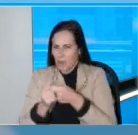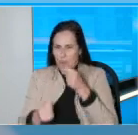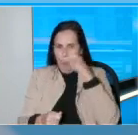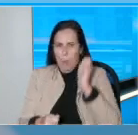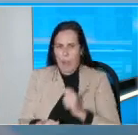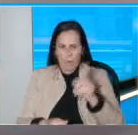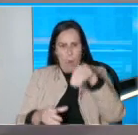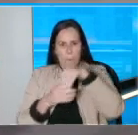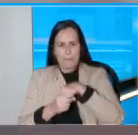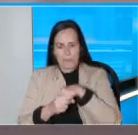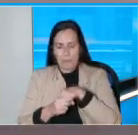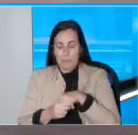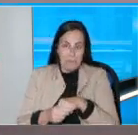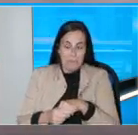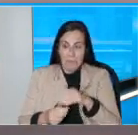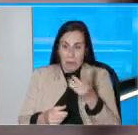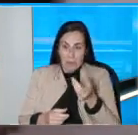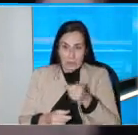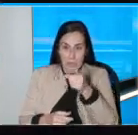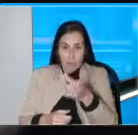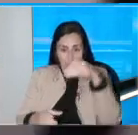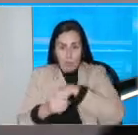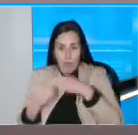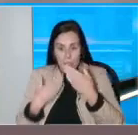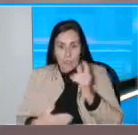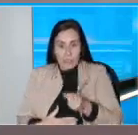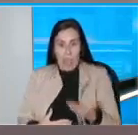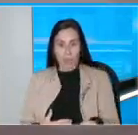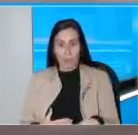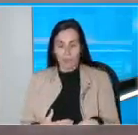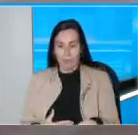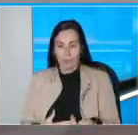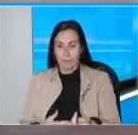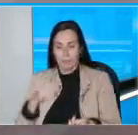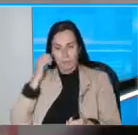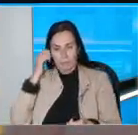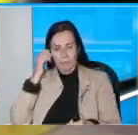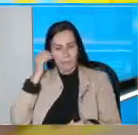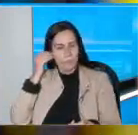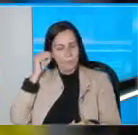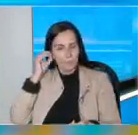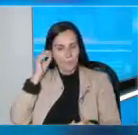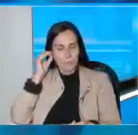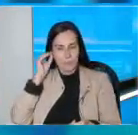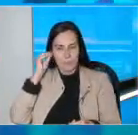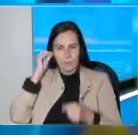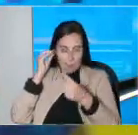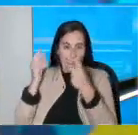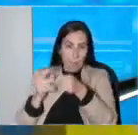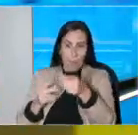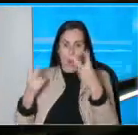אוקראינה. אפשר היה לחשוב שמן הראוי היה שזלנסקי השתתף אף הוא בשיחה בין פוטין לבין ביידן, כאחד הצדדים